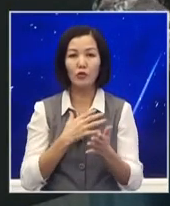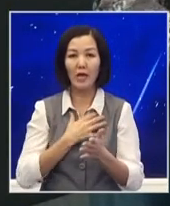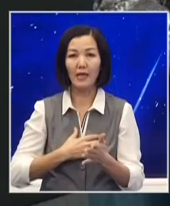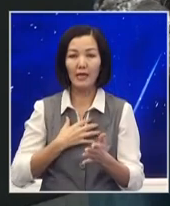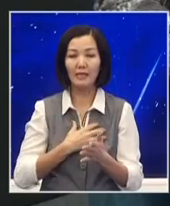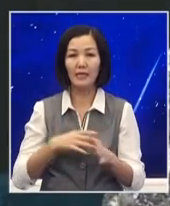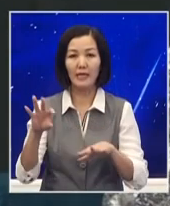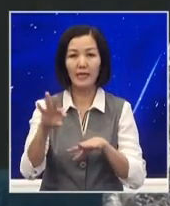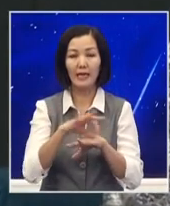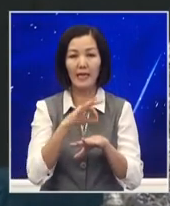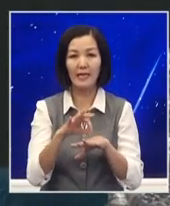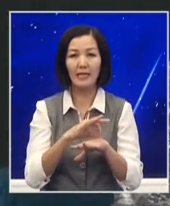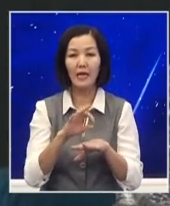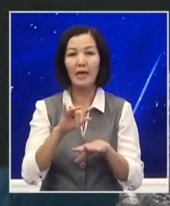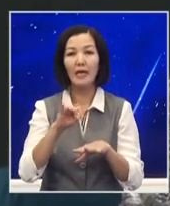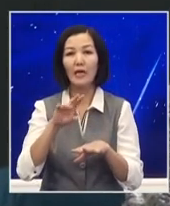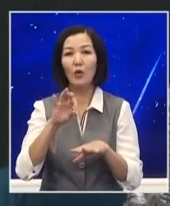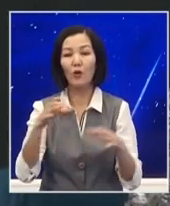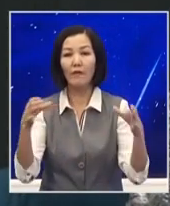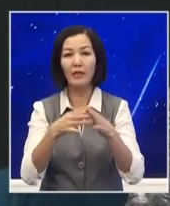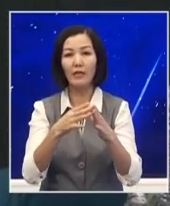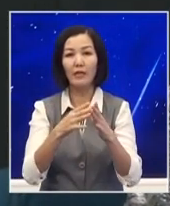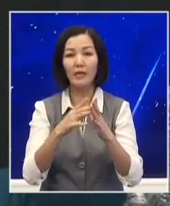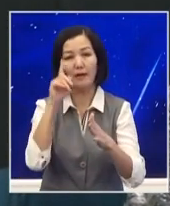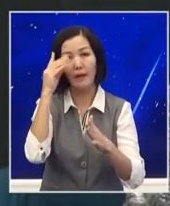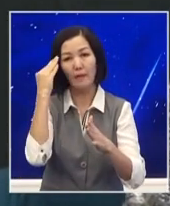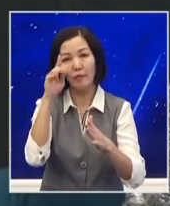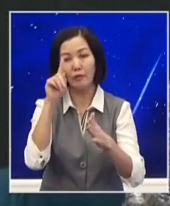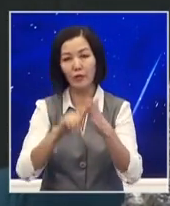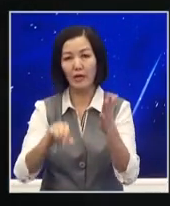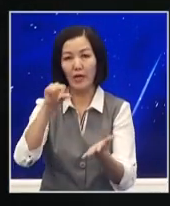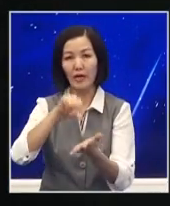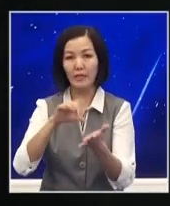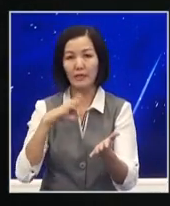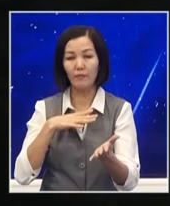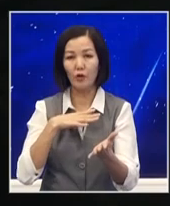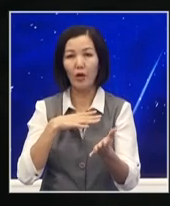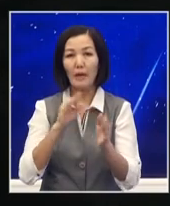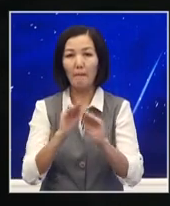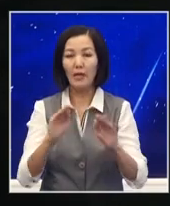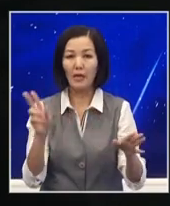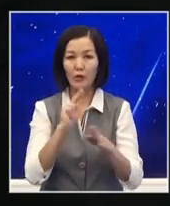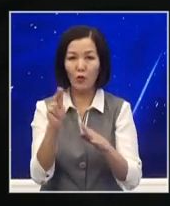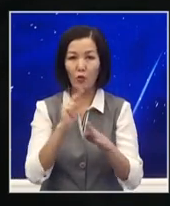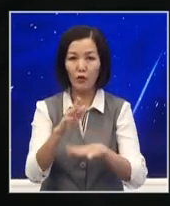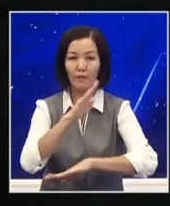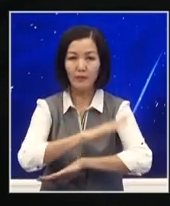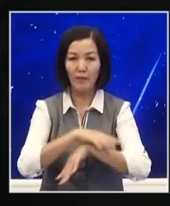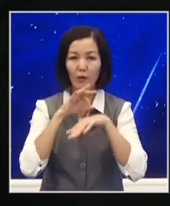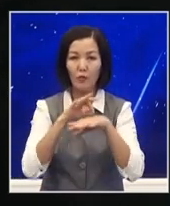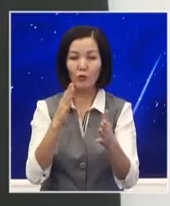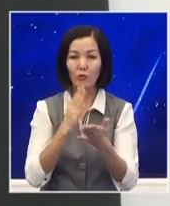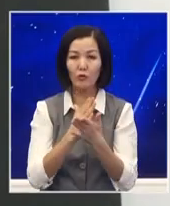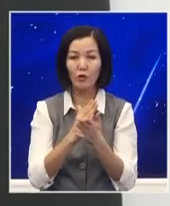келіні Йогова куәгерлері діни ұйымына кіріп кеткен. Қазір ол дәстүрлі емес діндәрістерін балаларына өткізіп жүр. Ал Ольга Абабкова